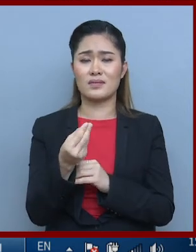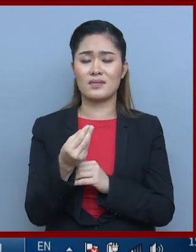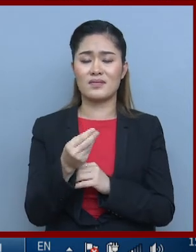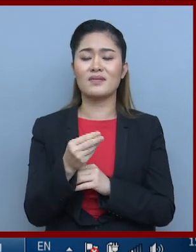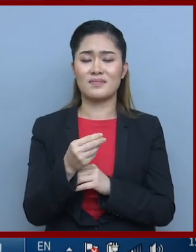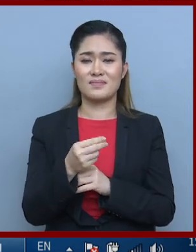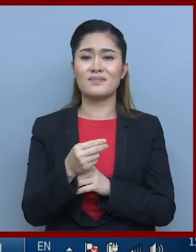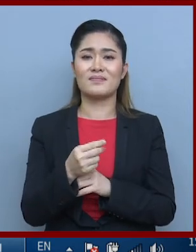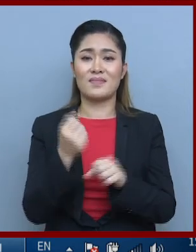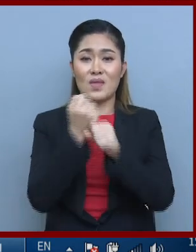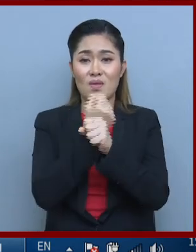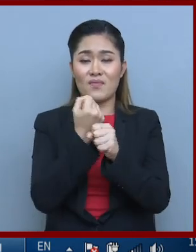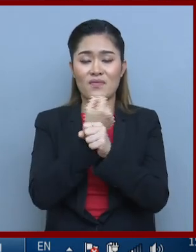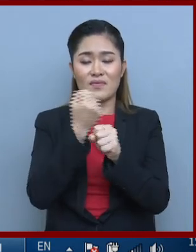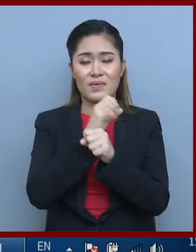เอ็กซ์ไซส์โ